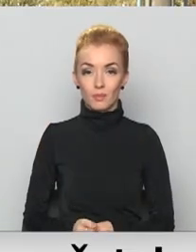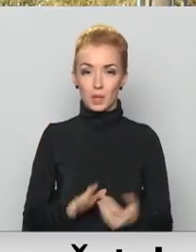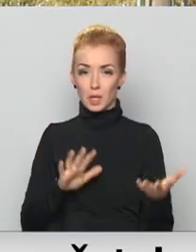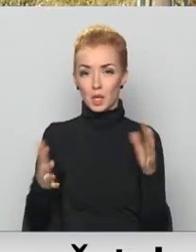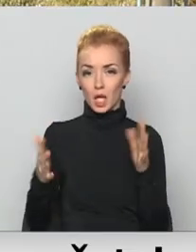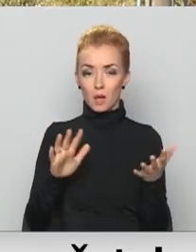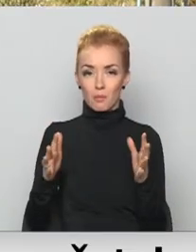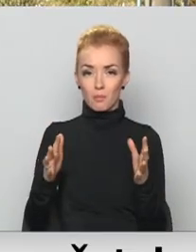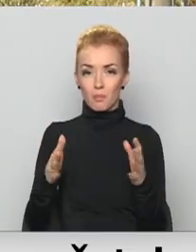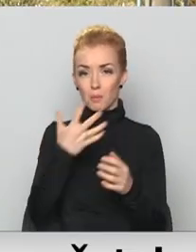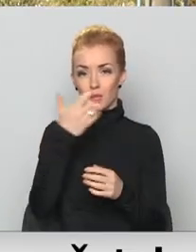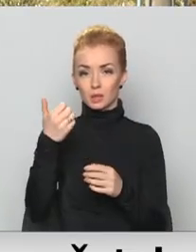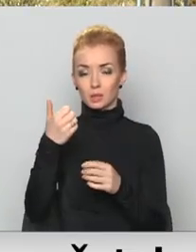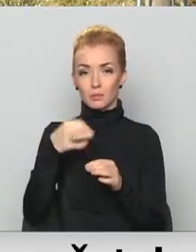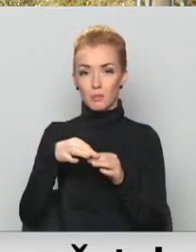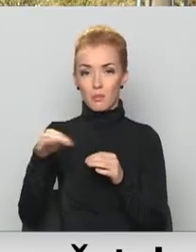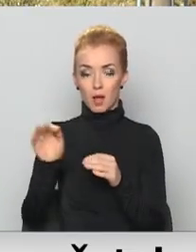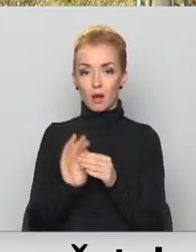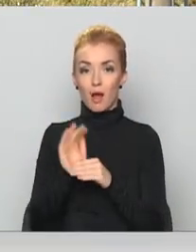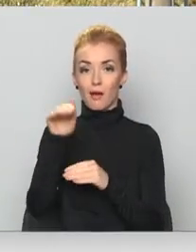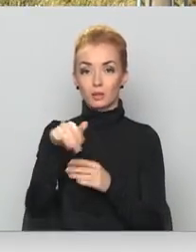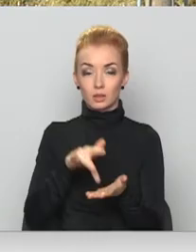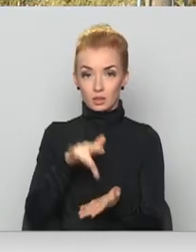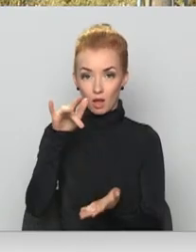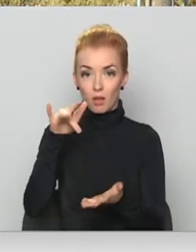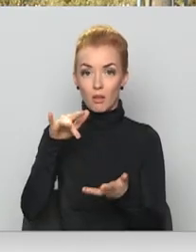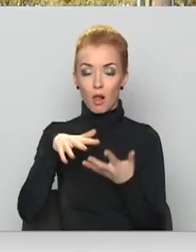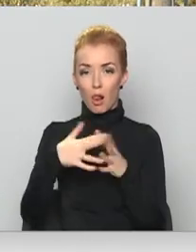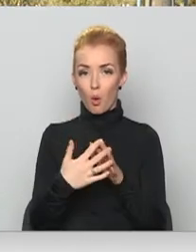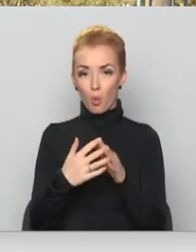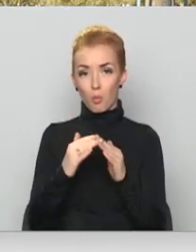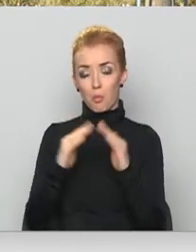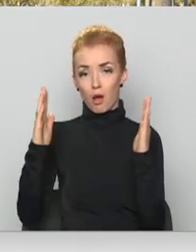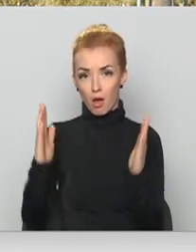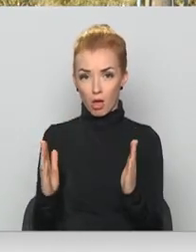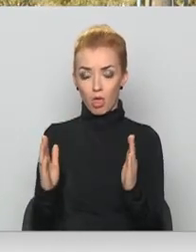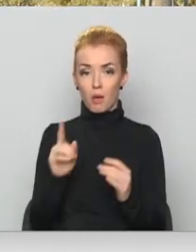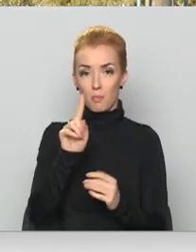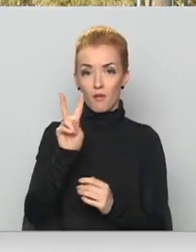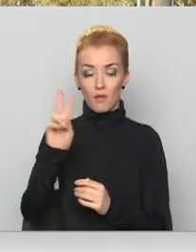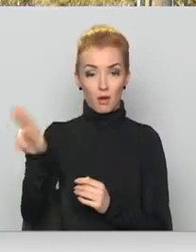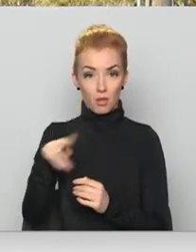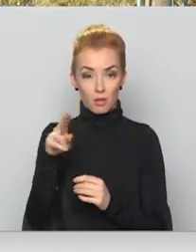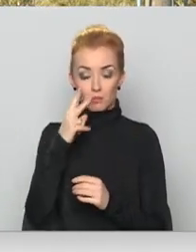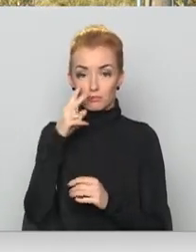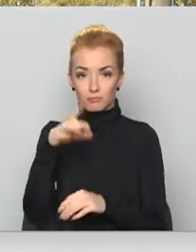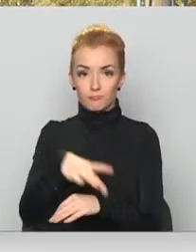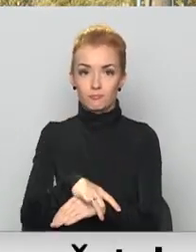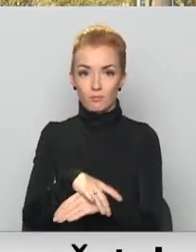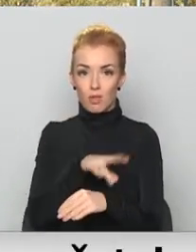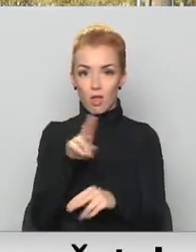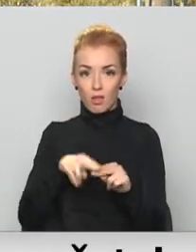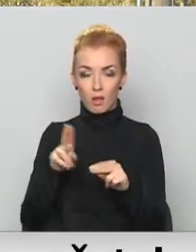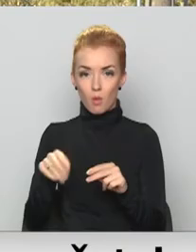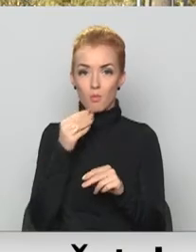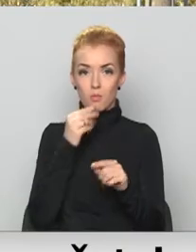Apmēram 0,5 kilometra aiz Codes pagasta centra kādā lauku viensētā pārtikas veterinārais dienests atklājis nelegālu